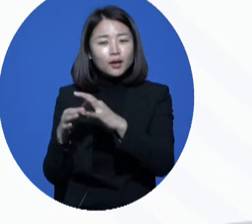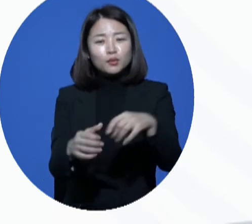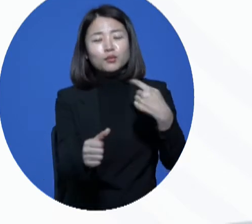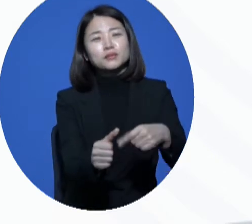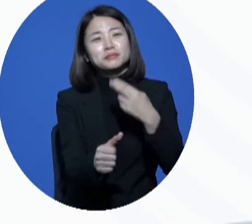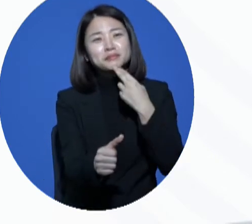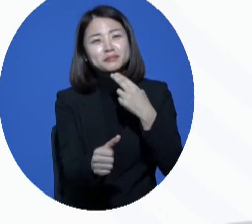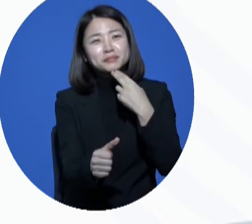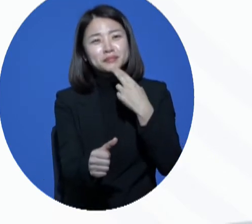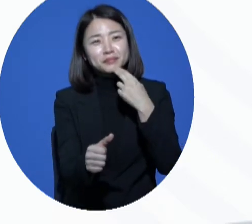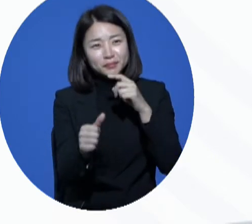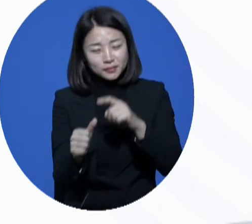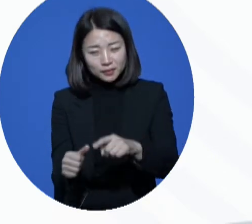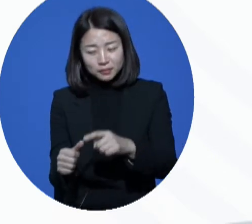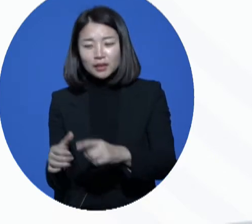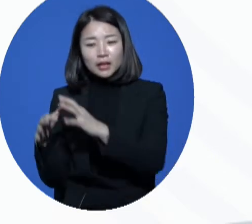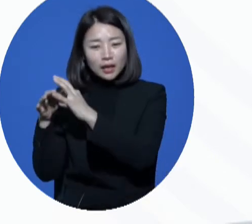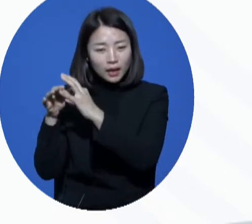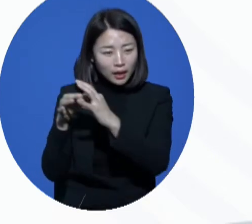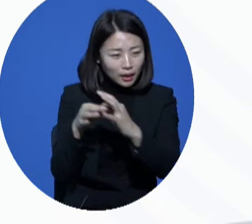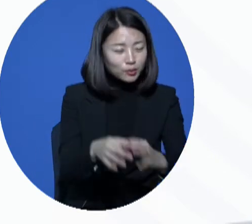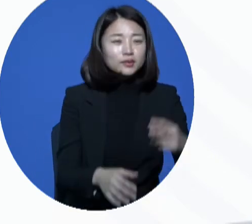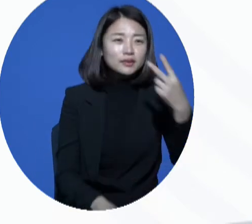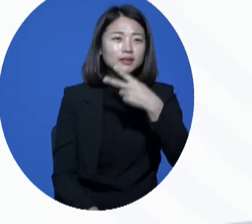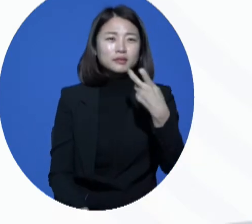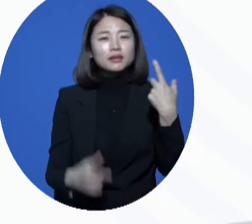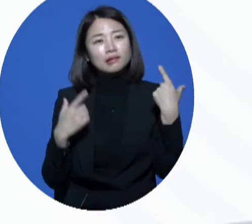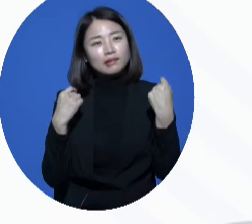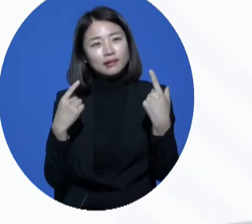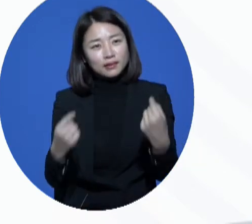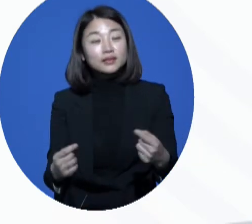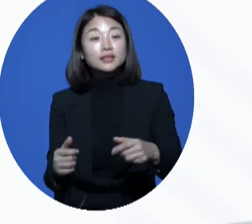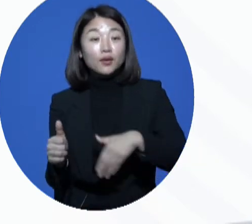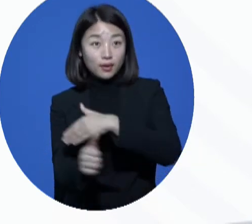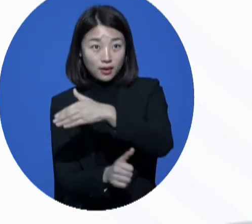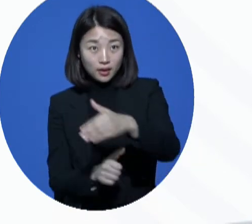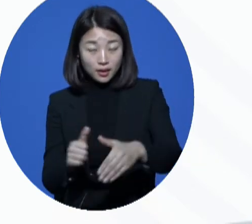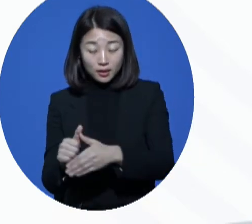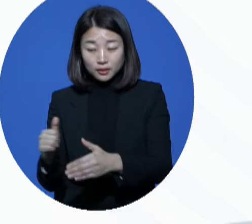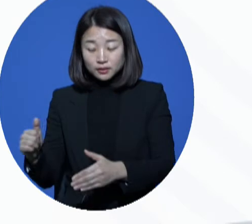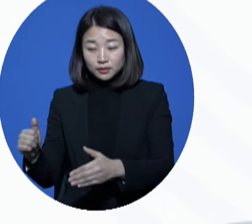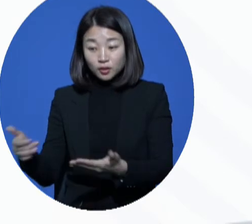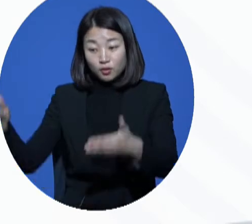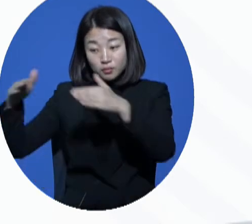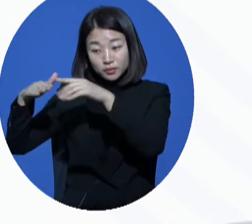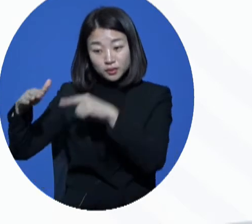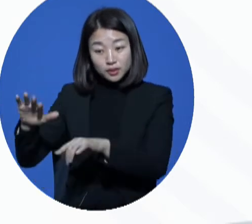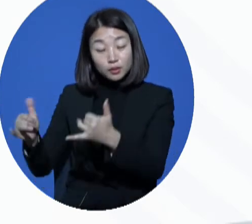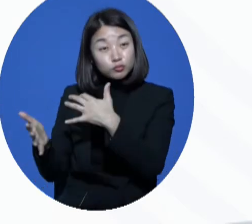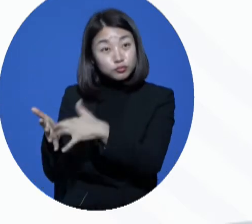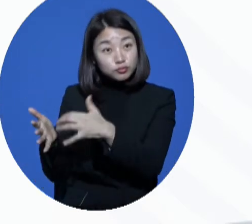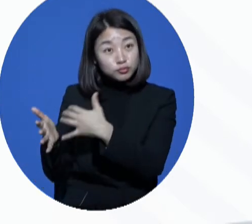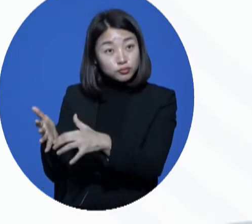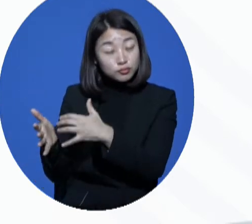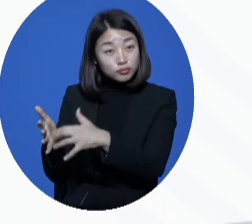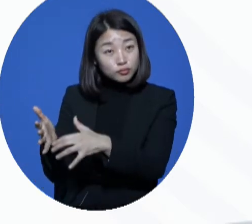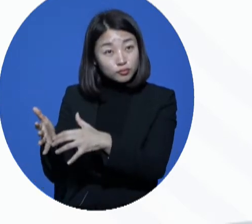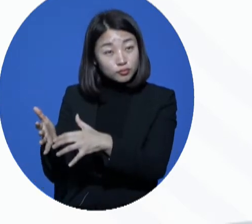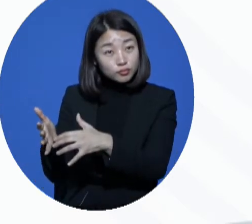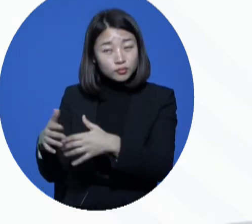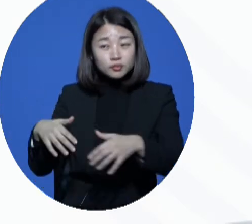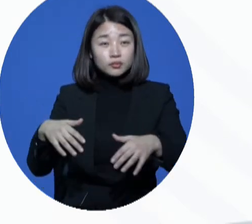때문에 오늘날에까지 이르렀다고 저는 생각을 하고요. 그리고 또 이 원생 수를 채우기 위해서 당시에